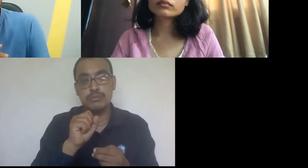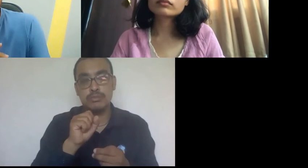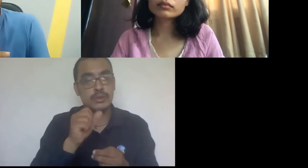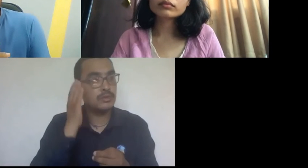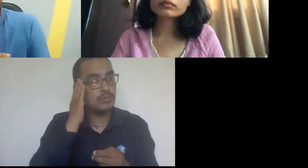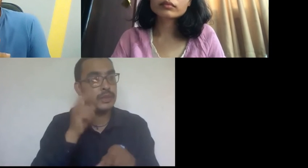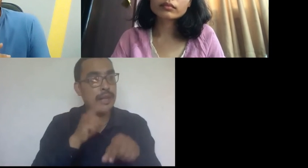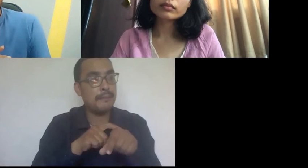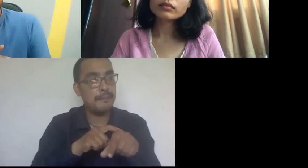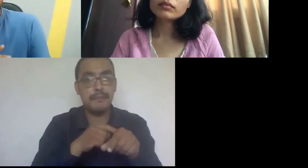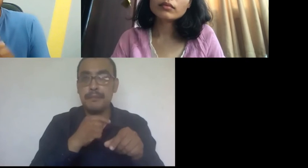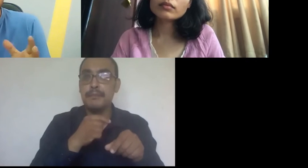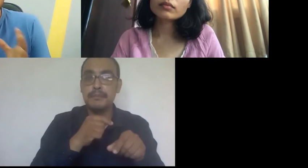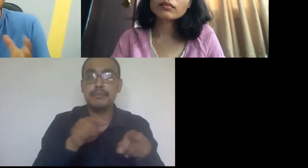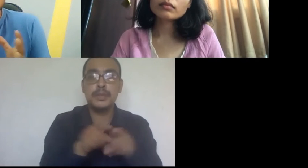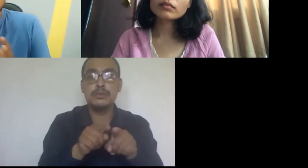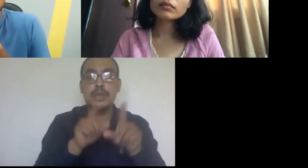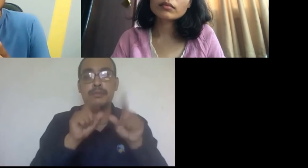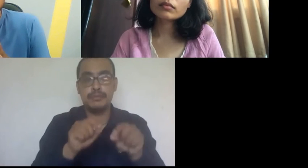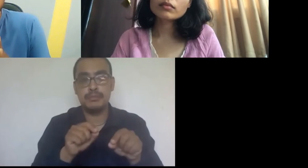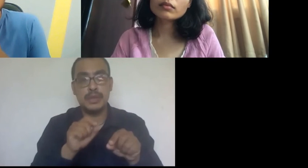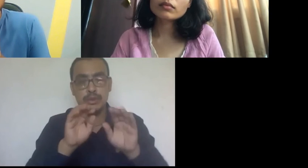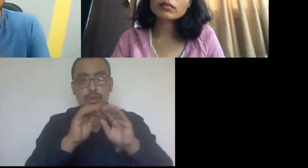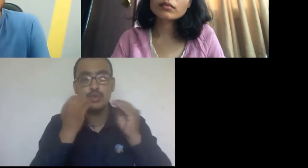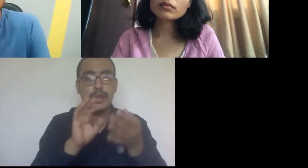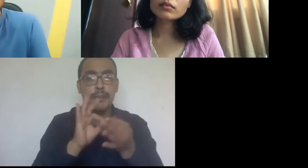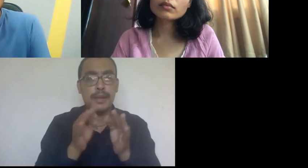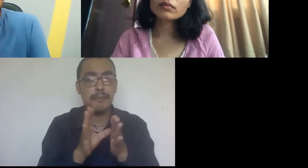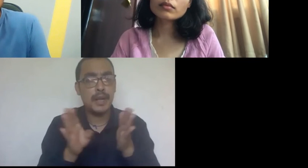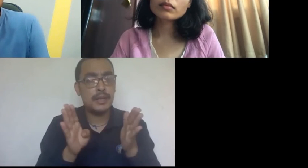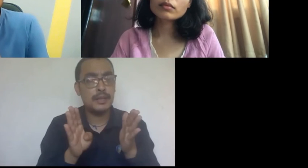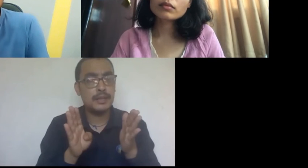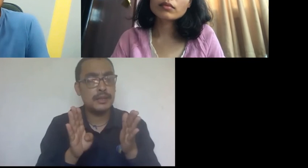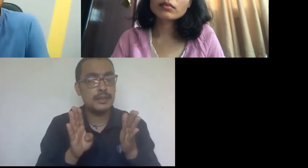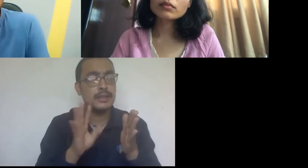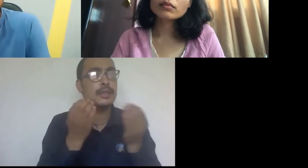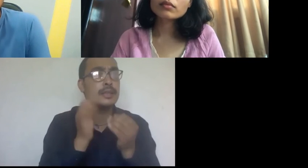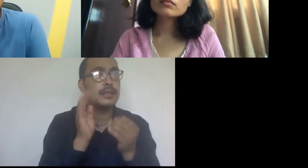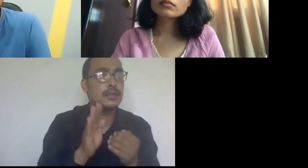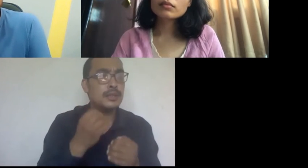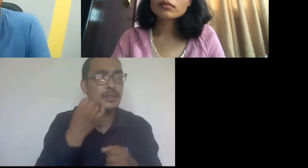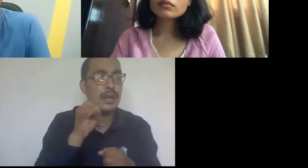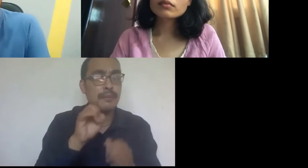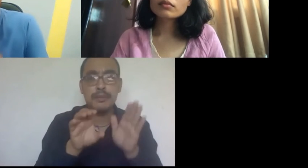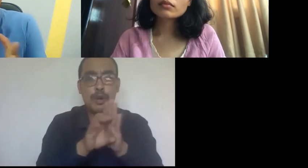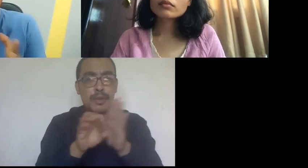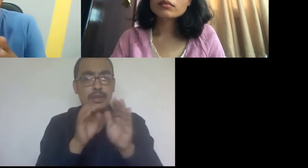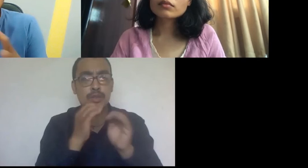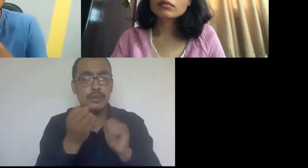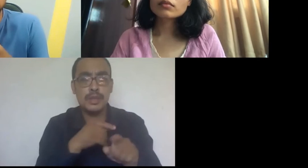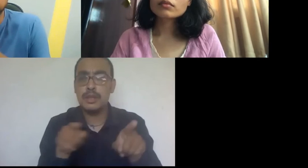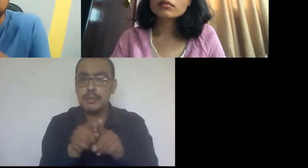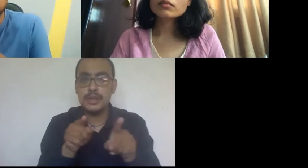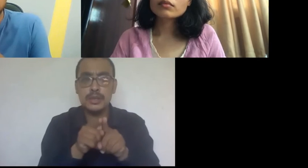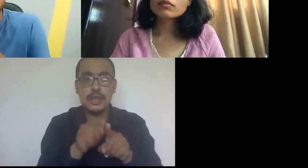होइन, अलिकति यो सोसियल मिडियाबाट चाहिँ हामीले के गर्नु लागेको त यो नेगेटिभ कमेन्टतिर बेसी फोकस गर्नुभन्दा पनि हामी कनेक्सन